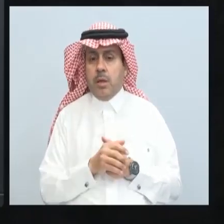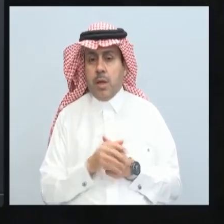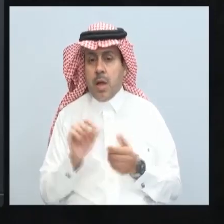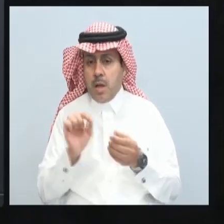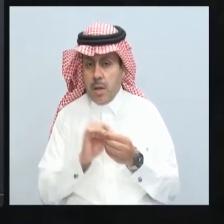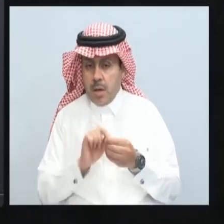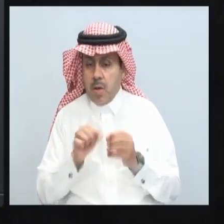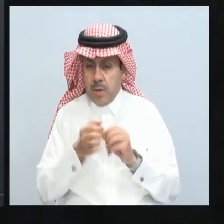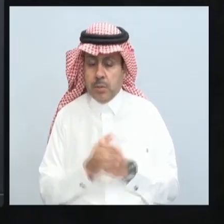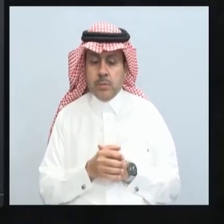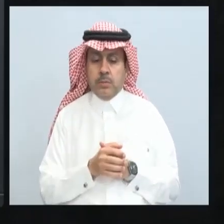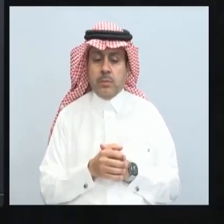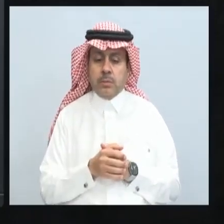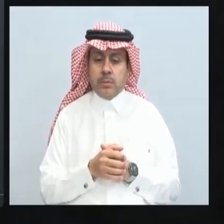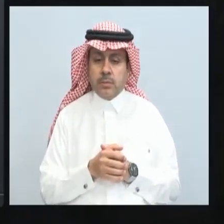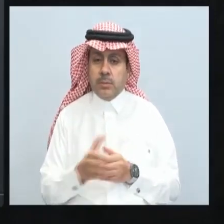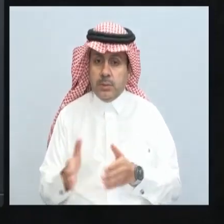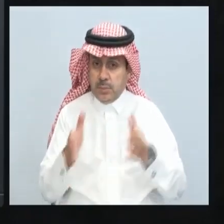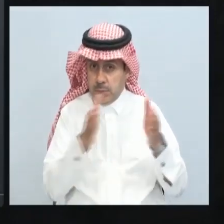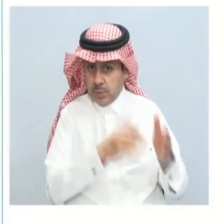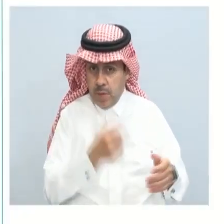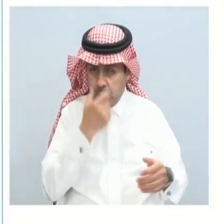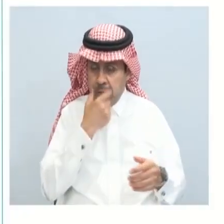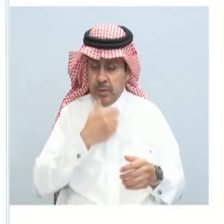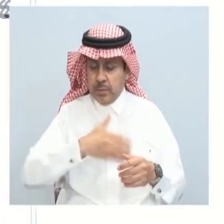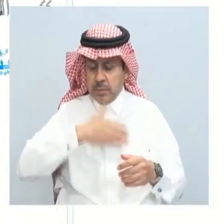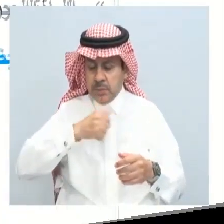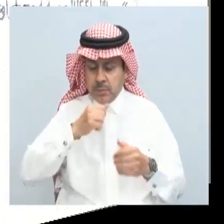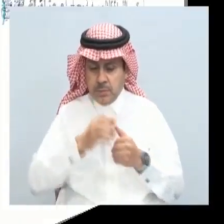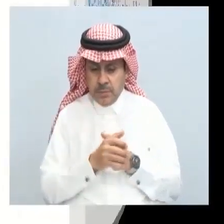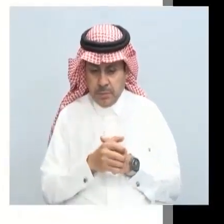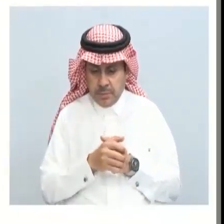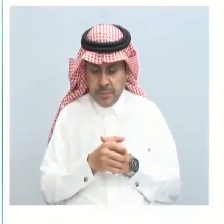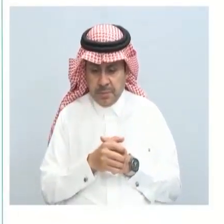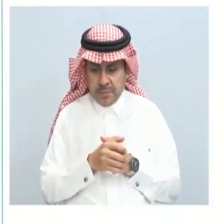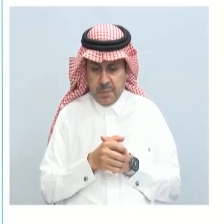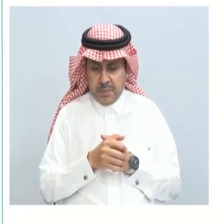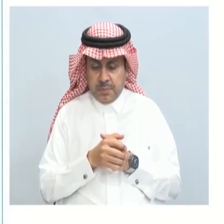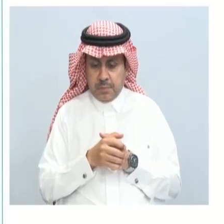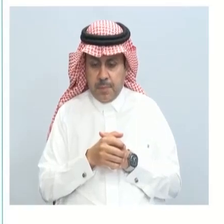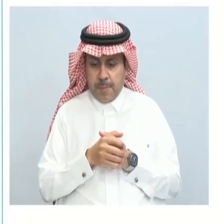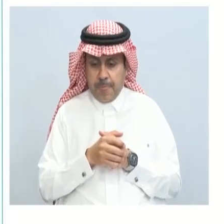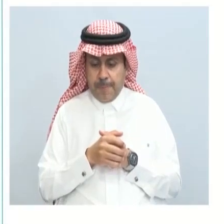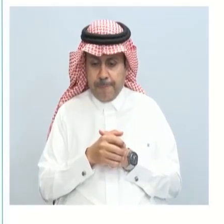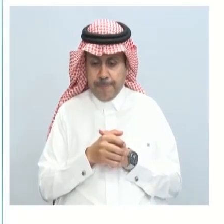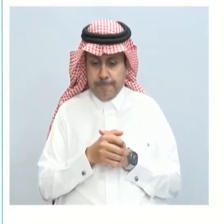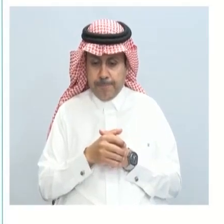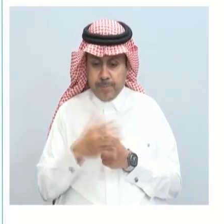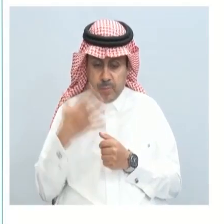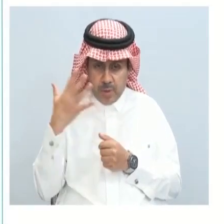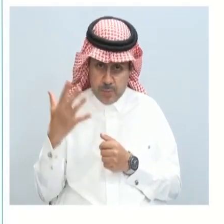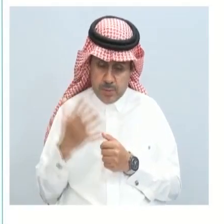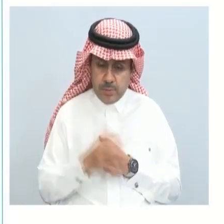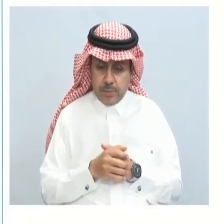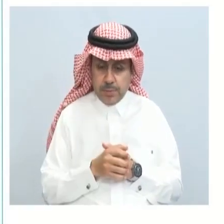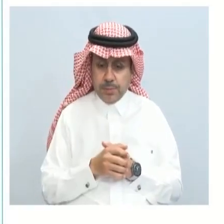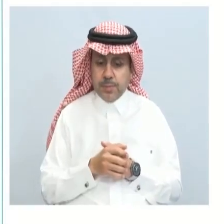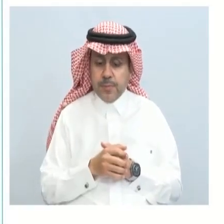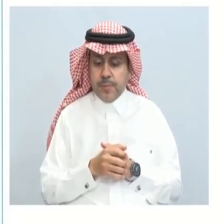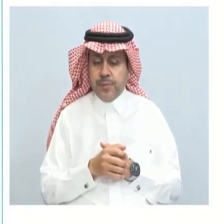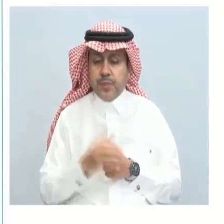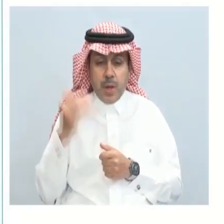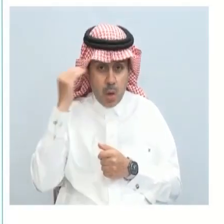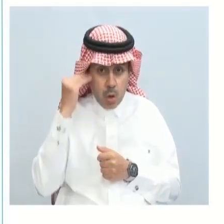ذلك لما جاء عن رسول الله صلى الله عليه وسلم هنا ايضا ناتي ايها الطلاب والطالبات للنوع